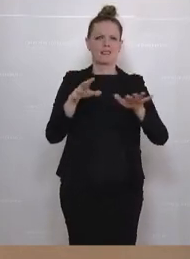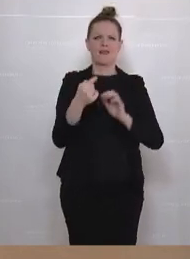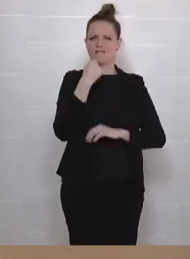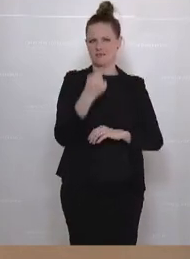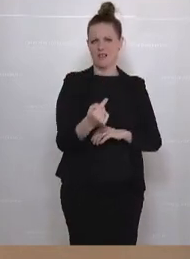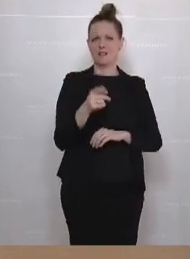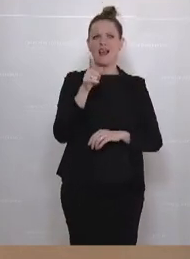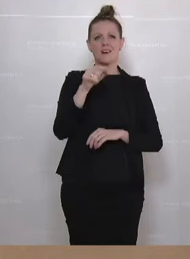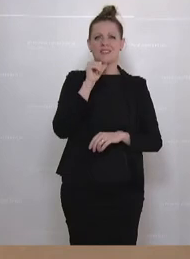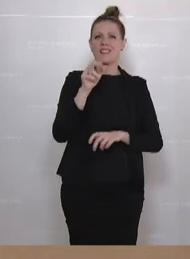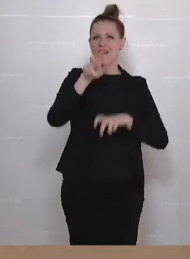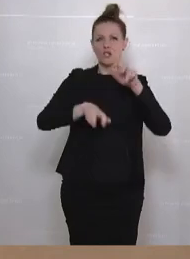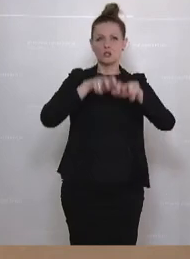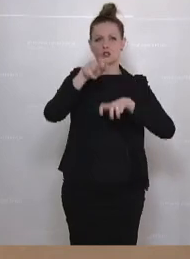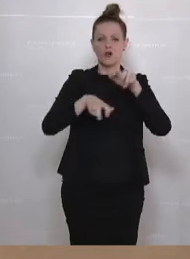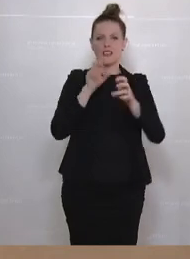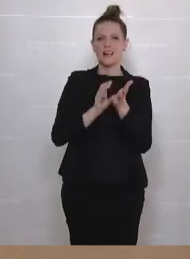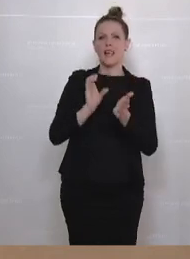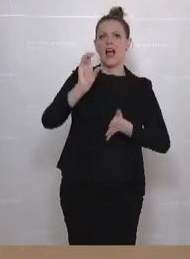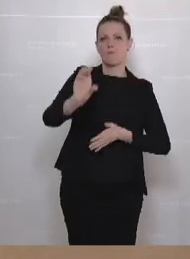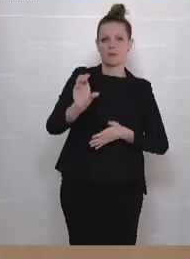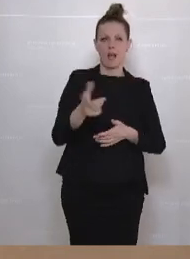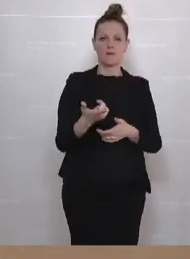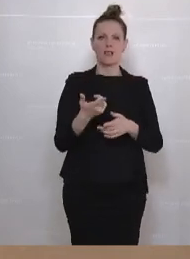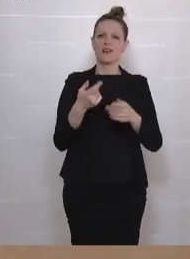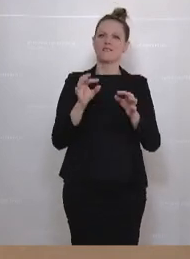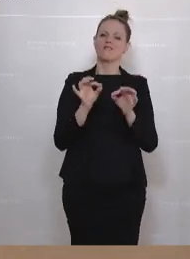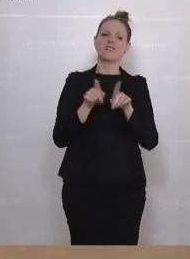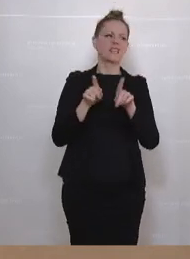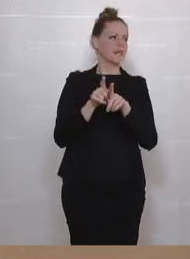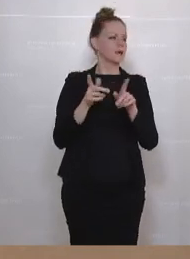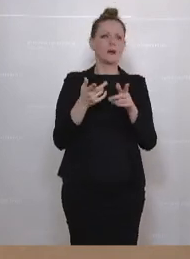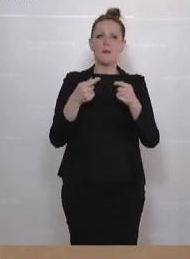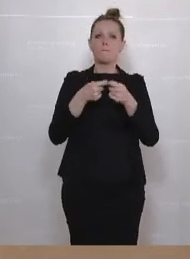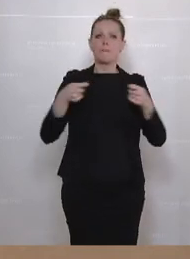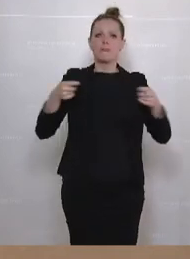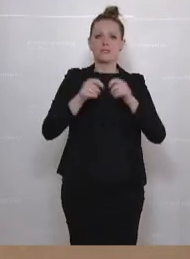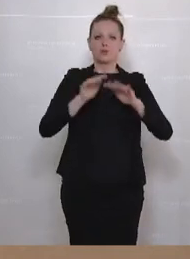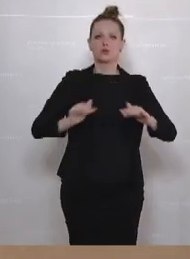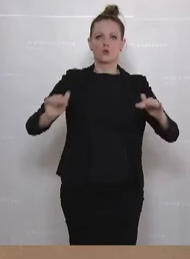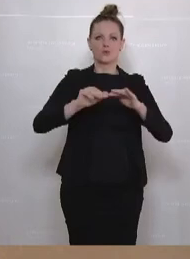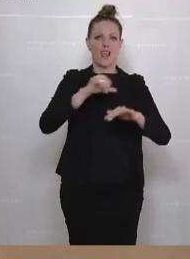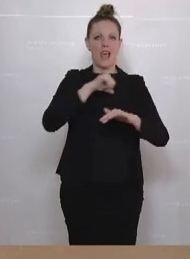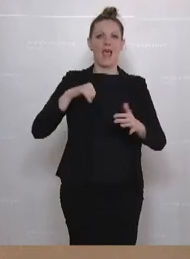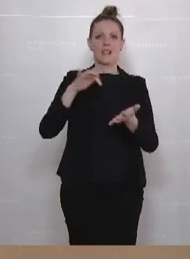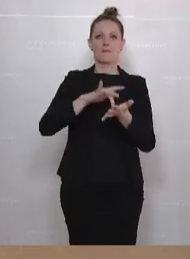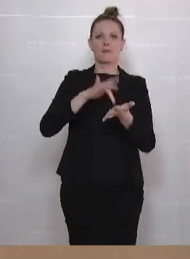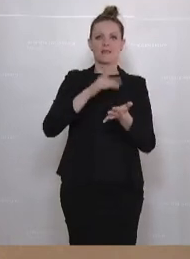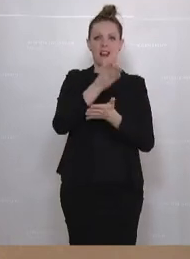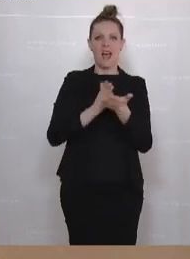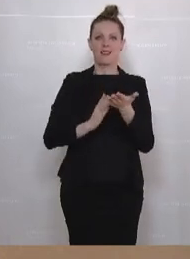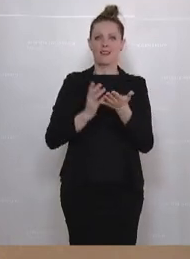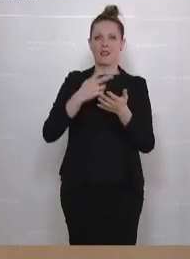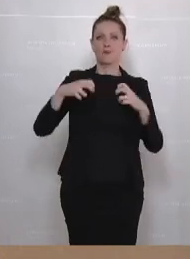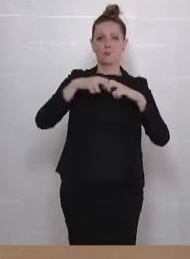ist keine Steuer, sie ist keine Abgabe, sie ist eine eigene Bemessungsgrundlage, die unseren Eigenmitteleinteil, das wir in